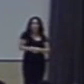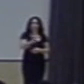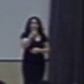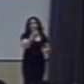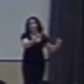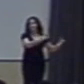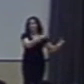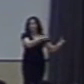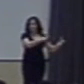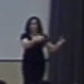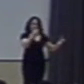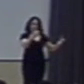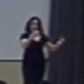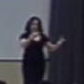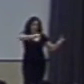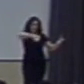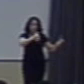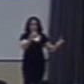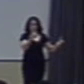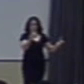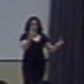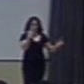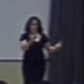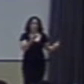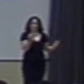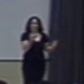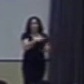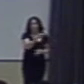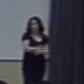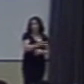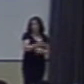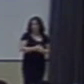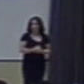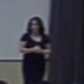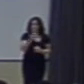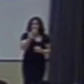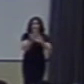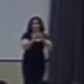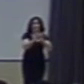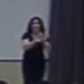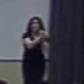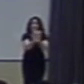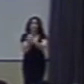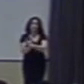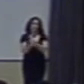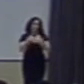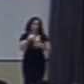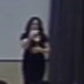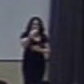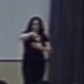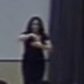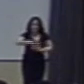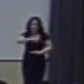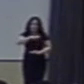encara molt important i quan parlem d'aquests canvis hem de saber valorar de què estem parlant. No? Però